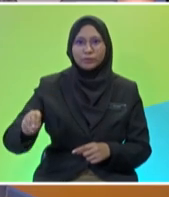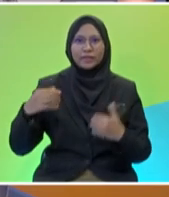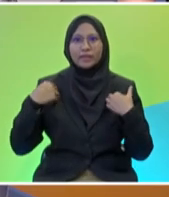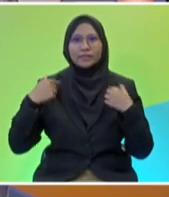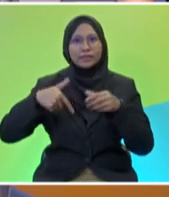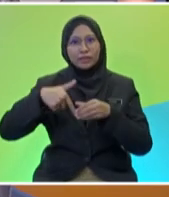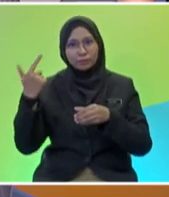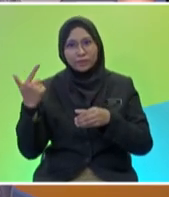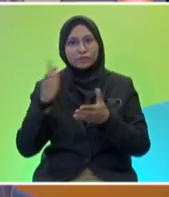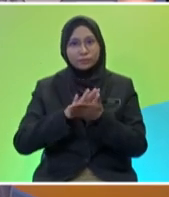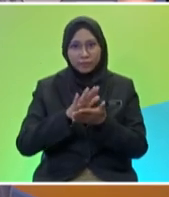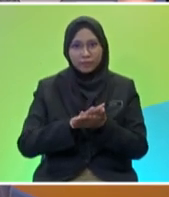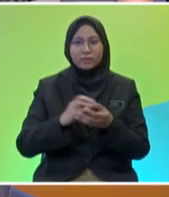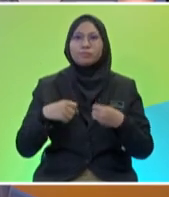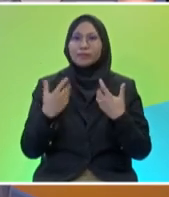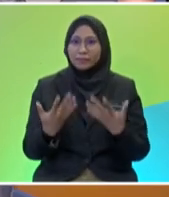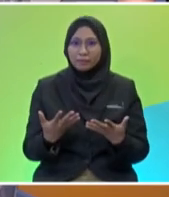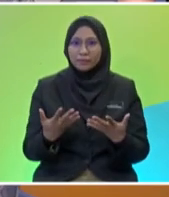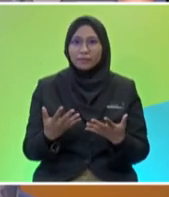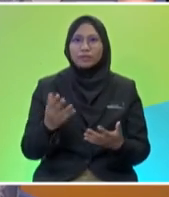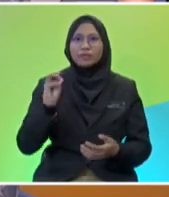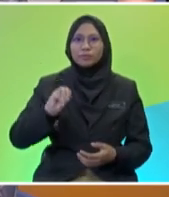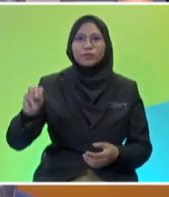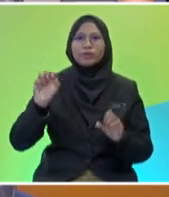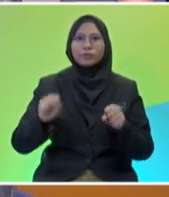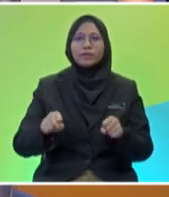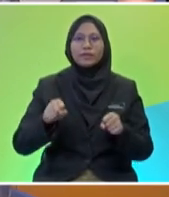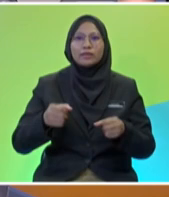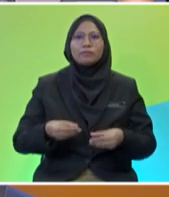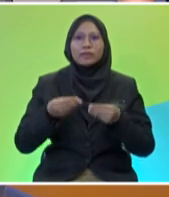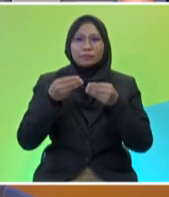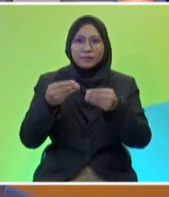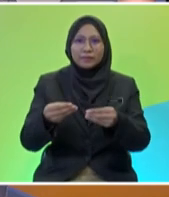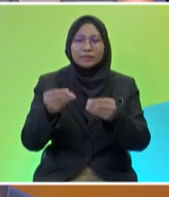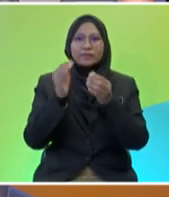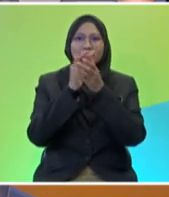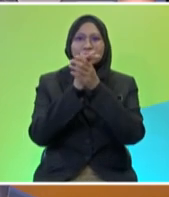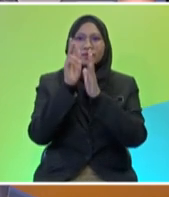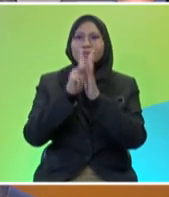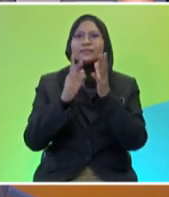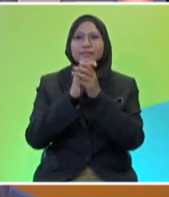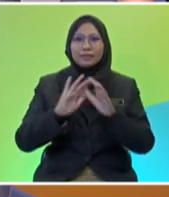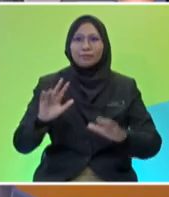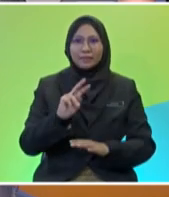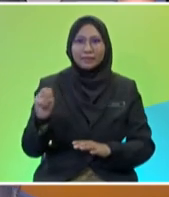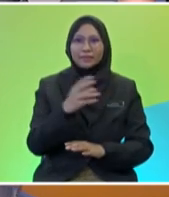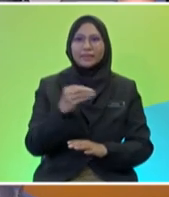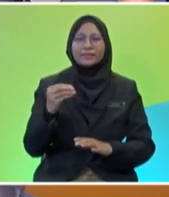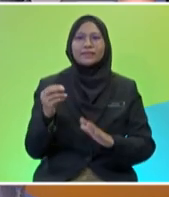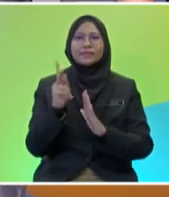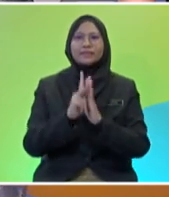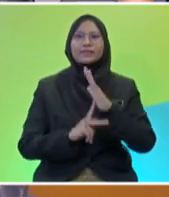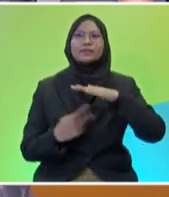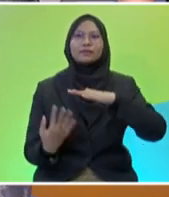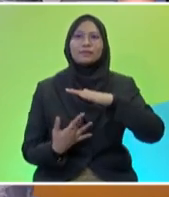bagaimana mereka membantu untuk memberi keselamatan dan mengelok daripada berlakunya kebakaran di sekolah